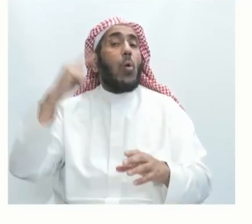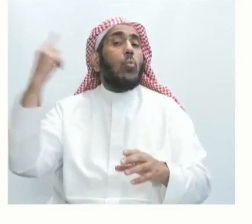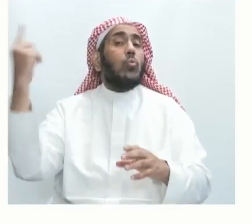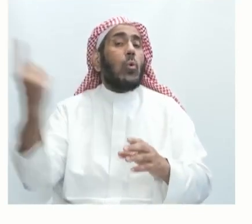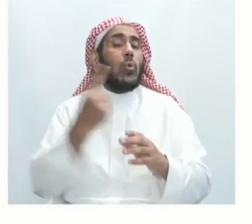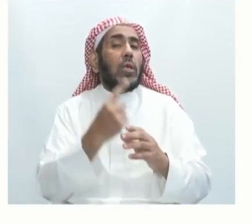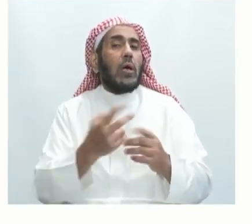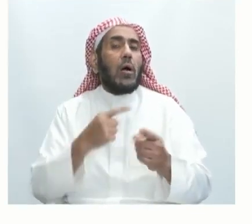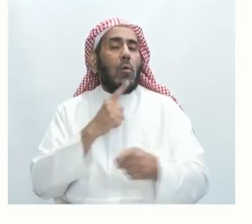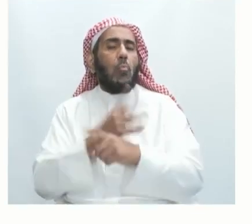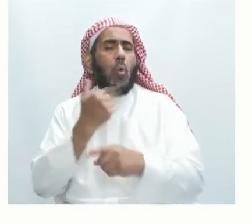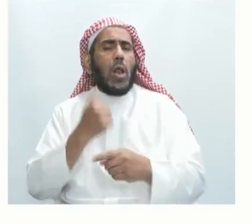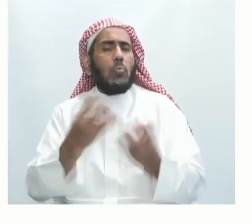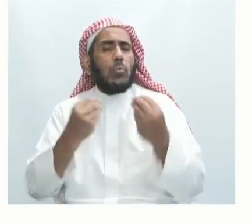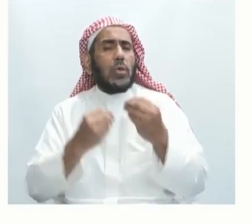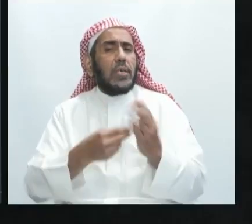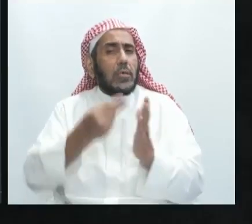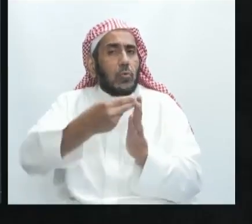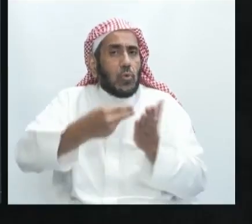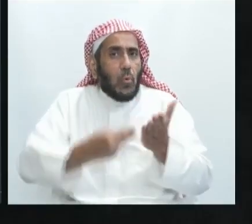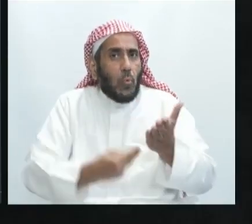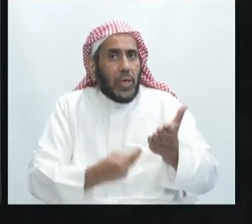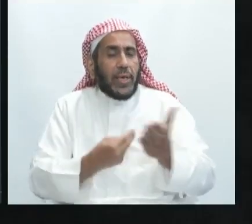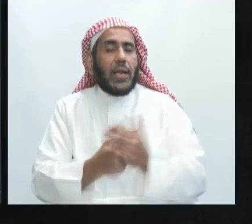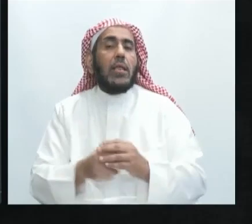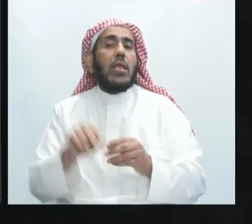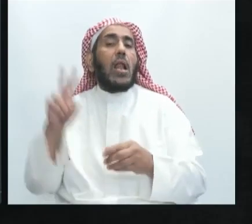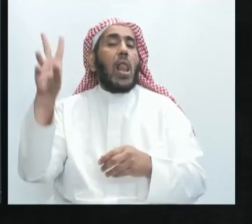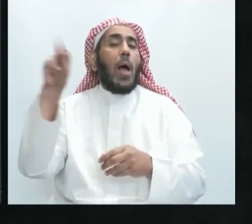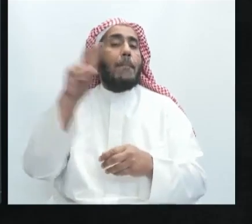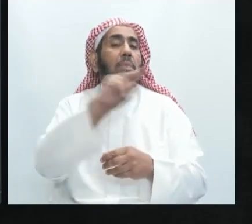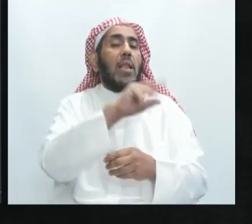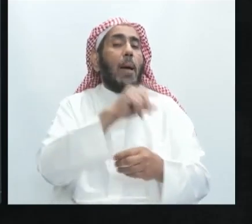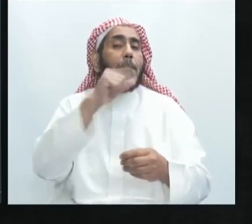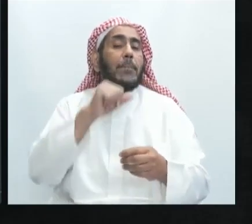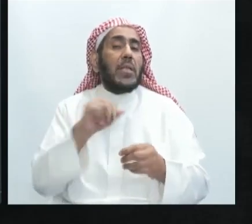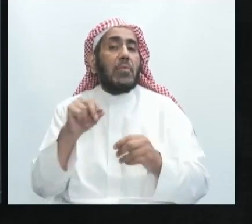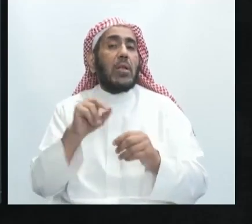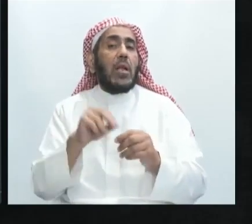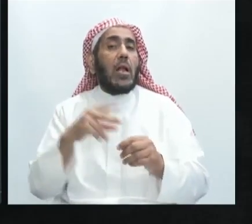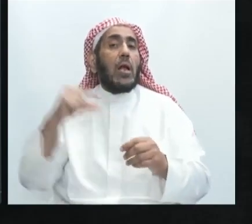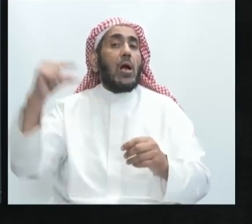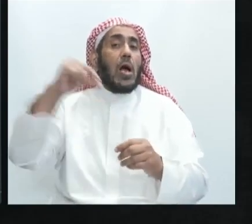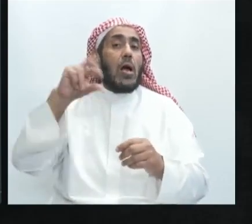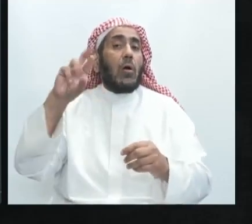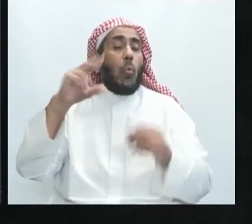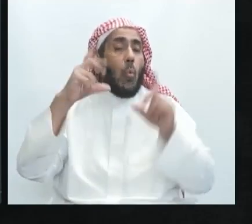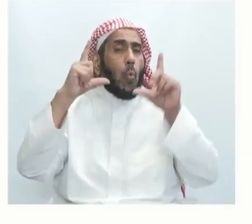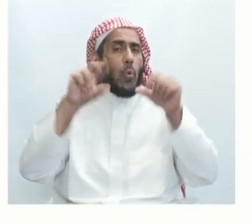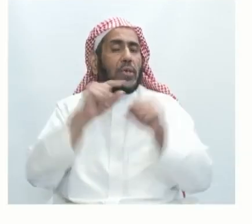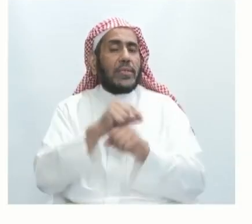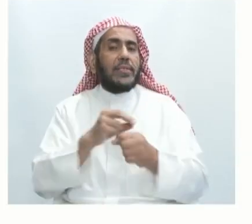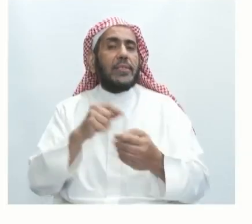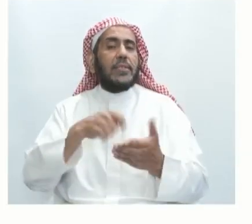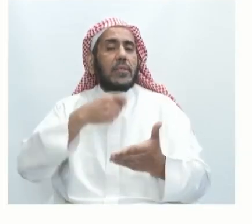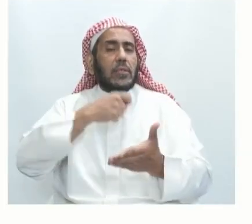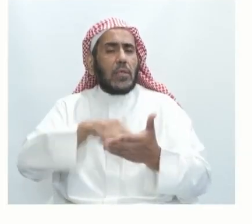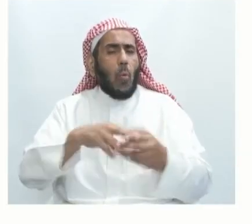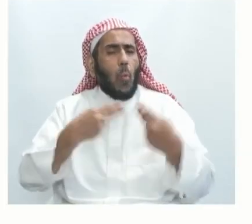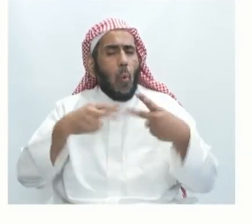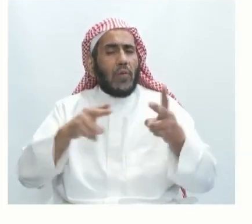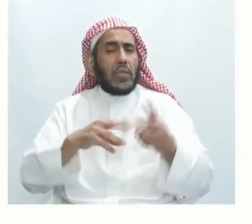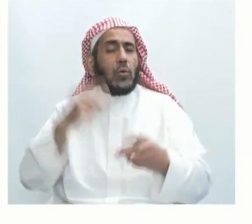فاريد منك ان تدون هذه الامثله من الامثله على القوانين العربيه او الدوليه التي صادقت عليها